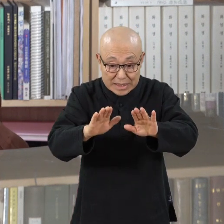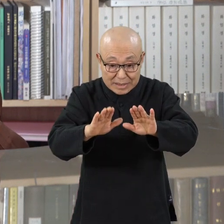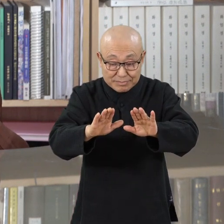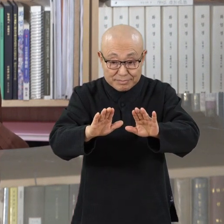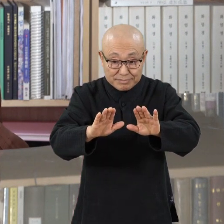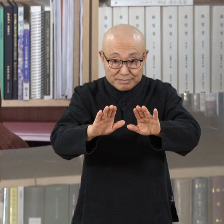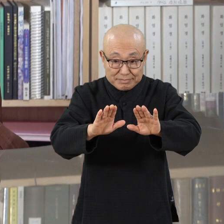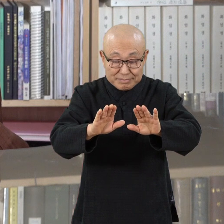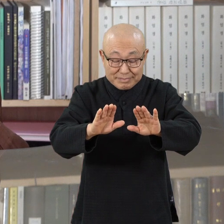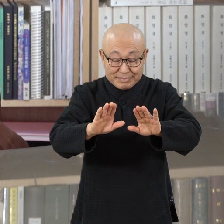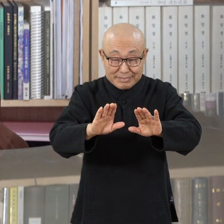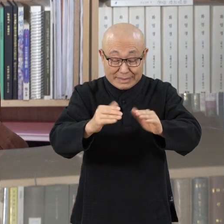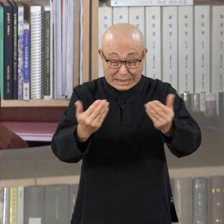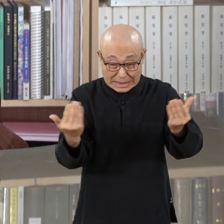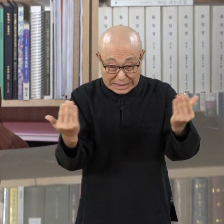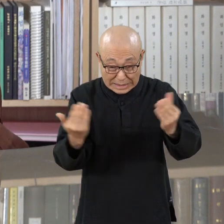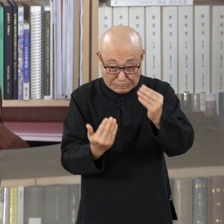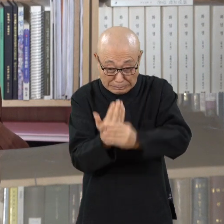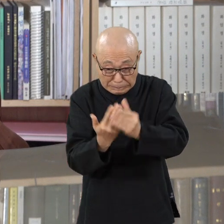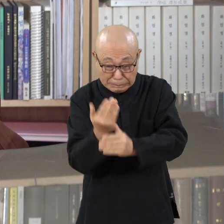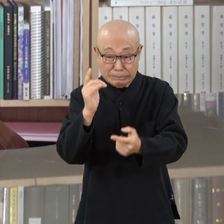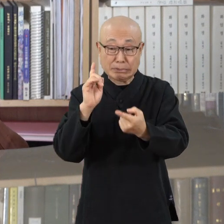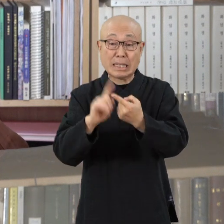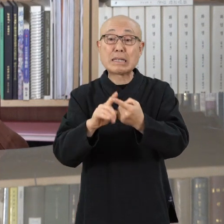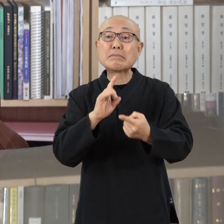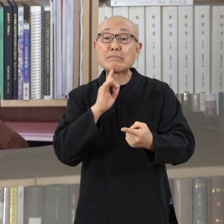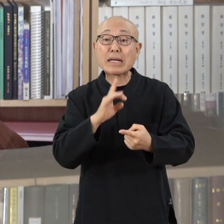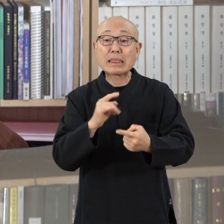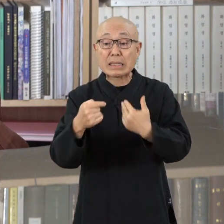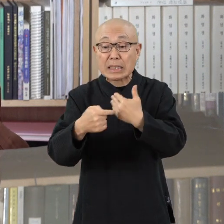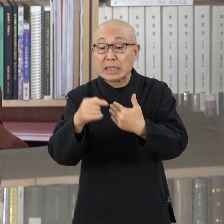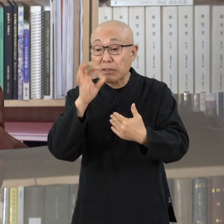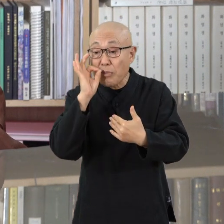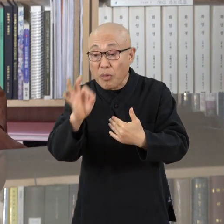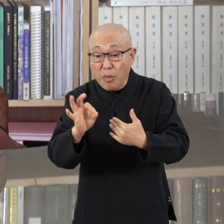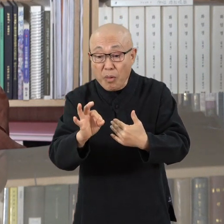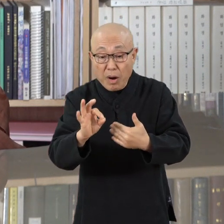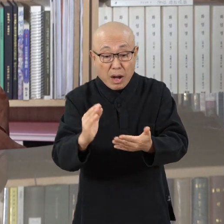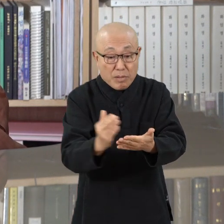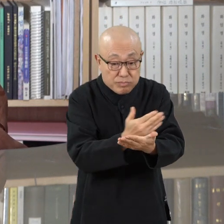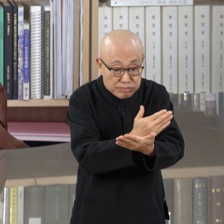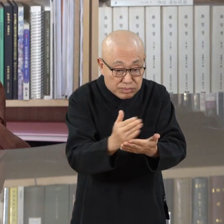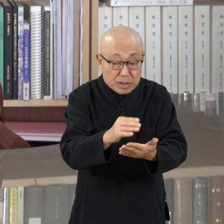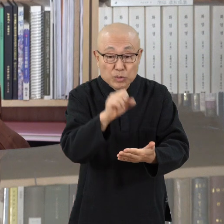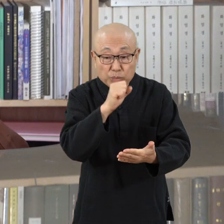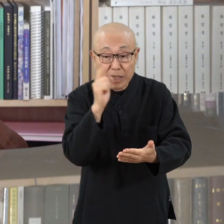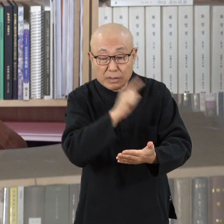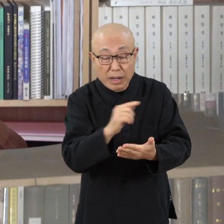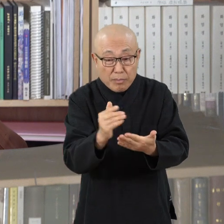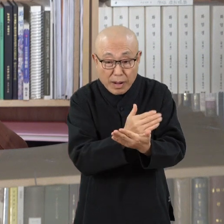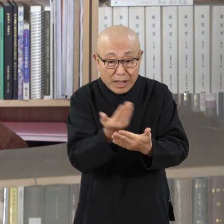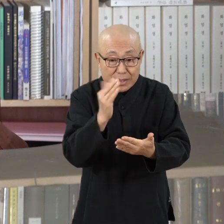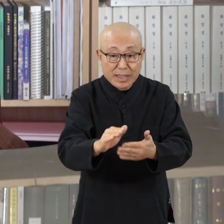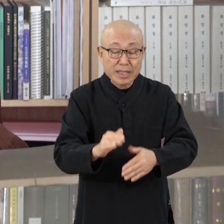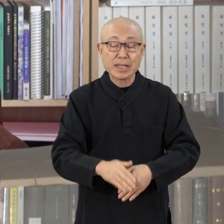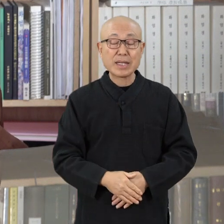거에 대해서만 그것에 대해서 가타부타를 논하는데,